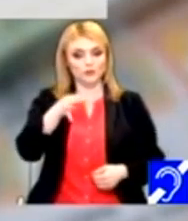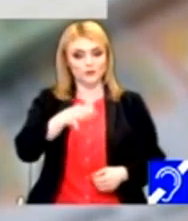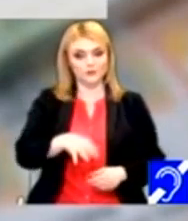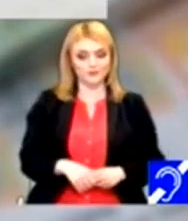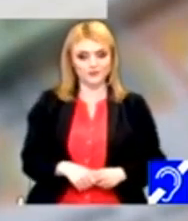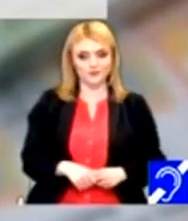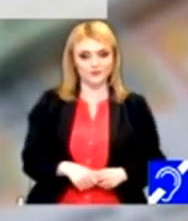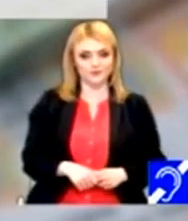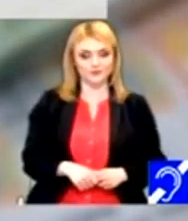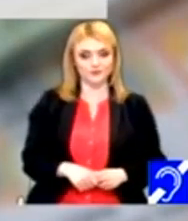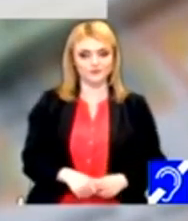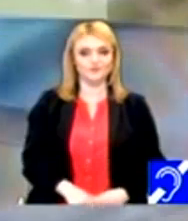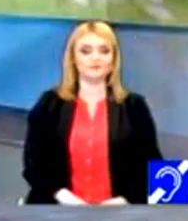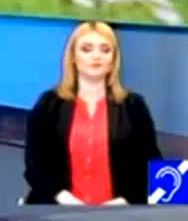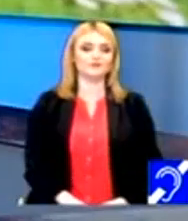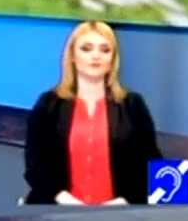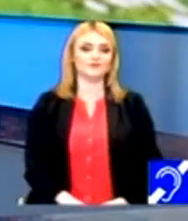telejurnal.